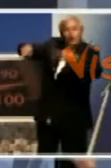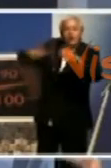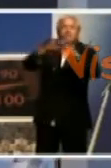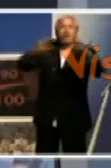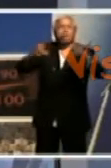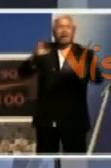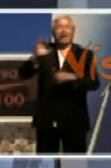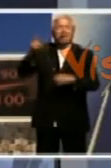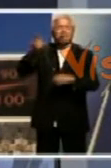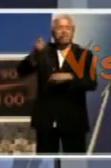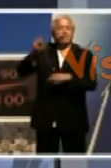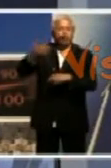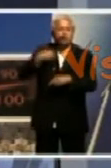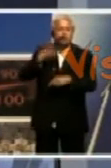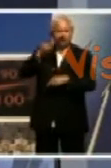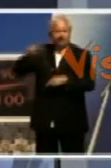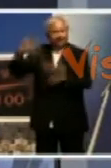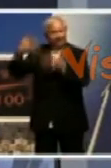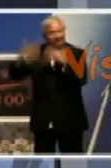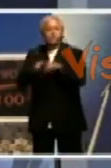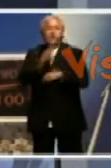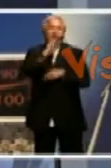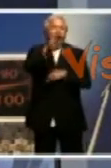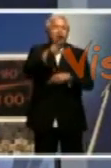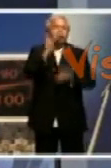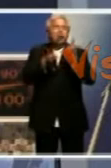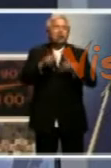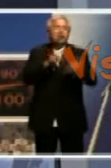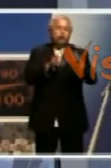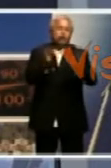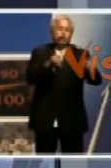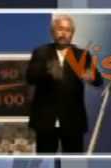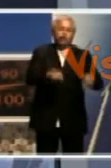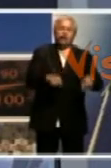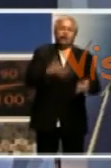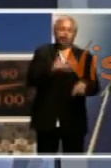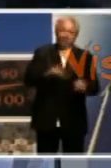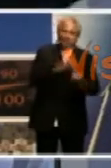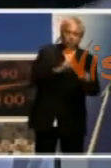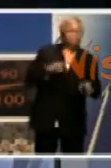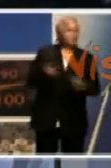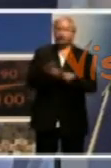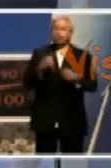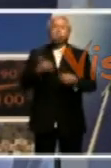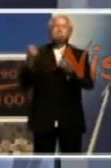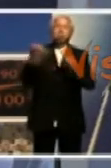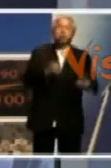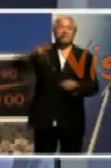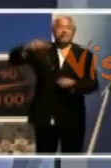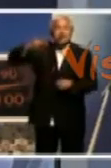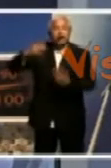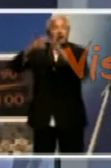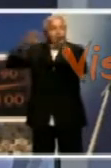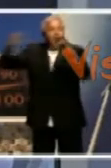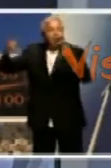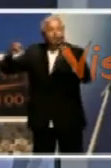ho visitato dando un segnale politico che non è piaciuto a qualcuno qua, ma che è per me fondamentale, è la seconda fabbrica. Questo è stato reso